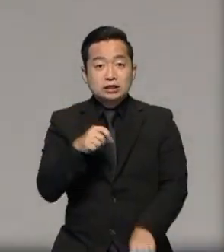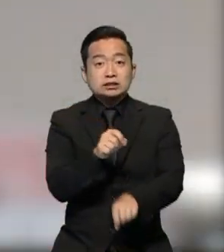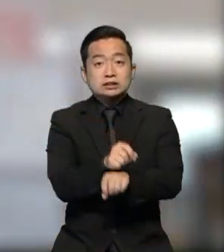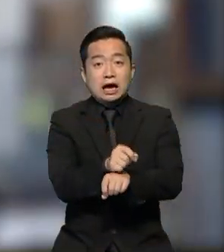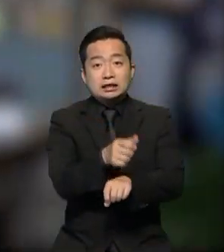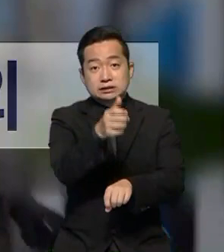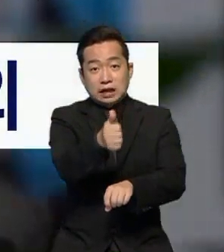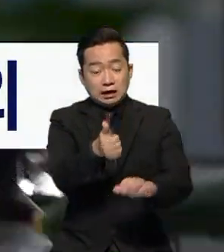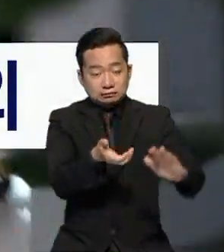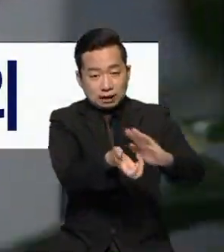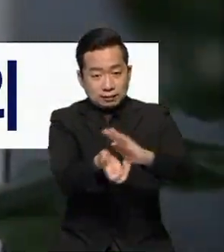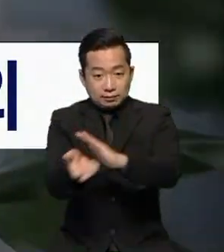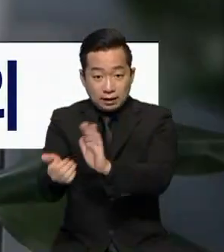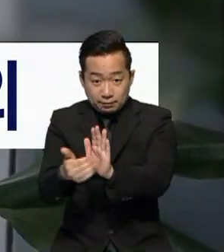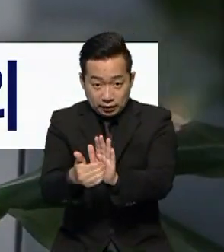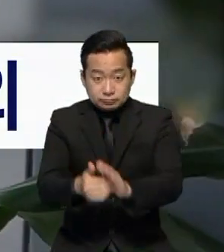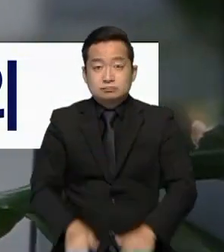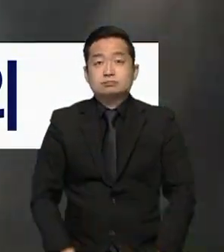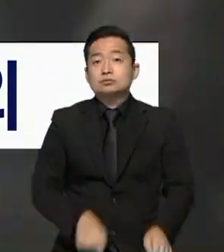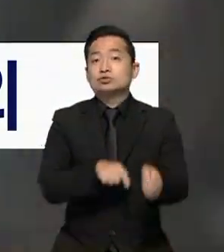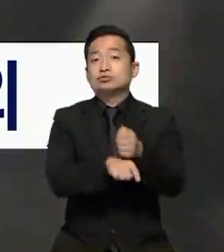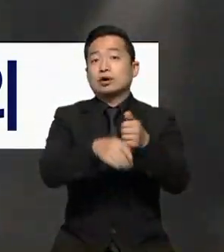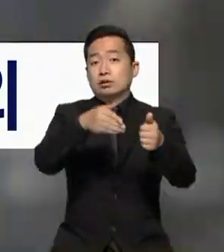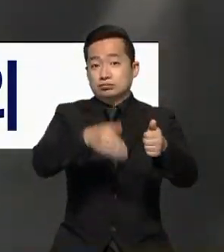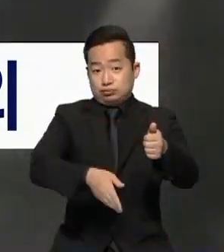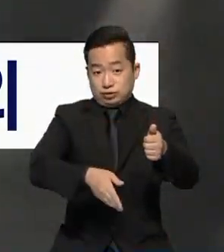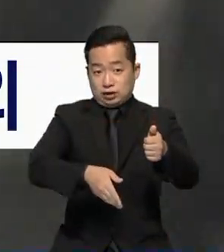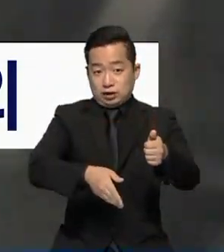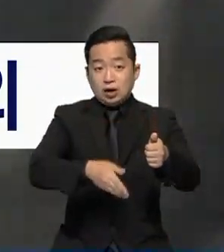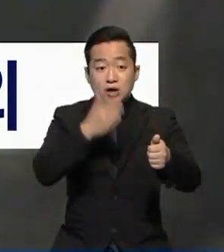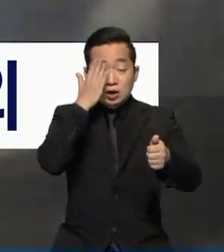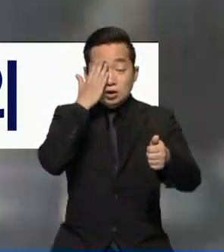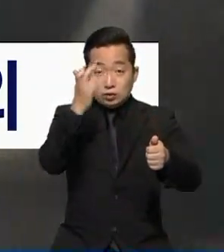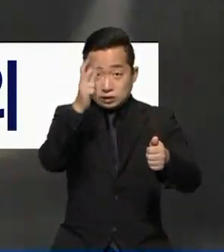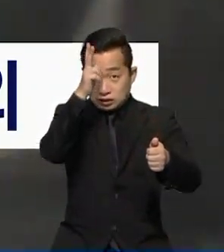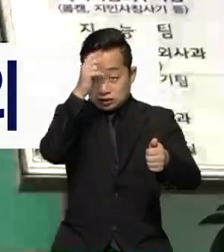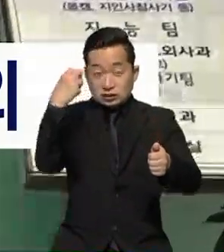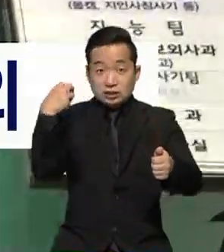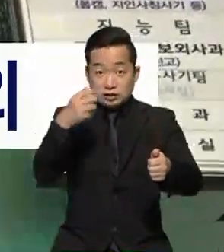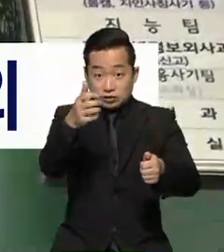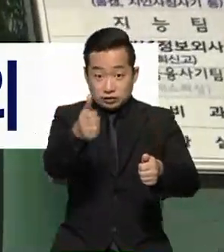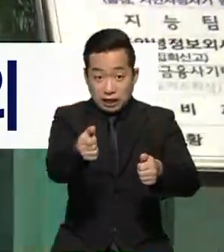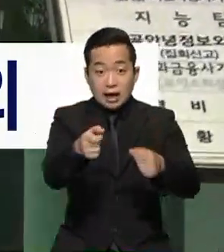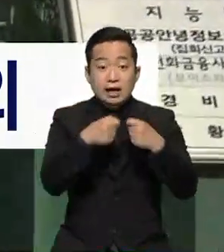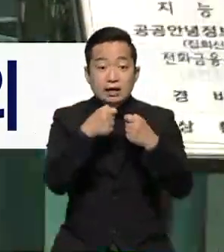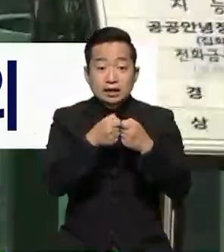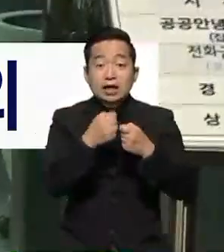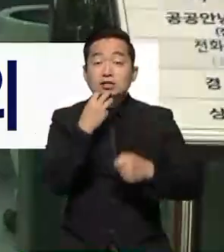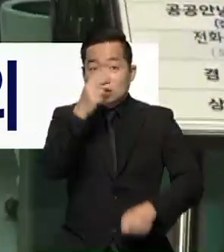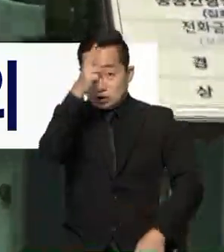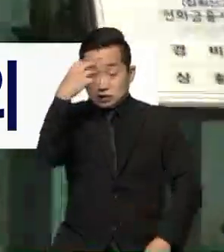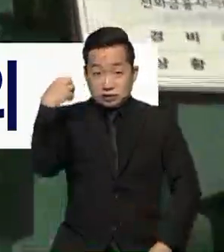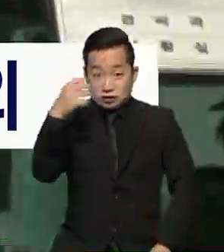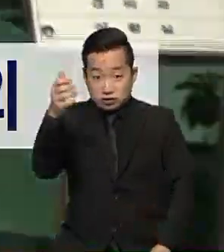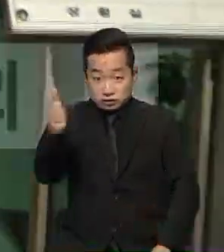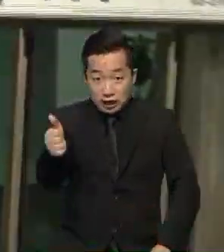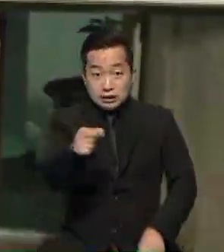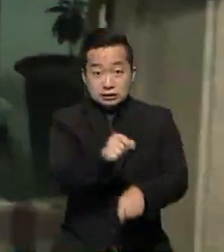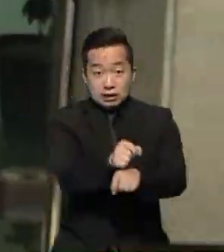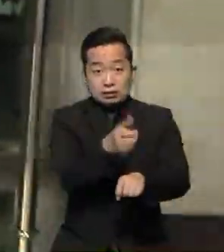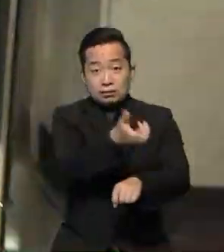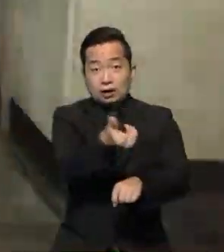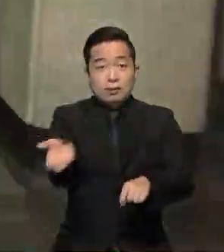압수수색했는데 정작 수사 의뢰된 당시 용산경찰서장과 서울경찰청장의 개인 사무실은 압수수색을 하지